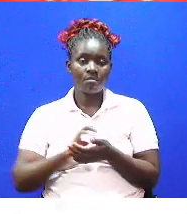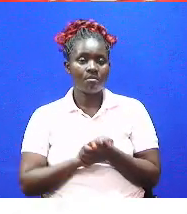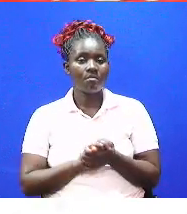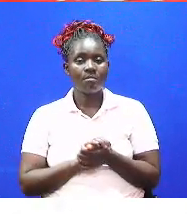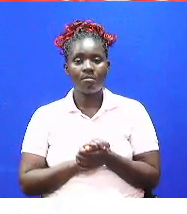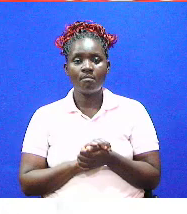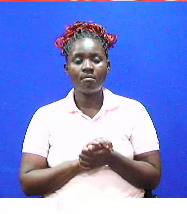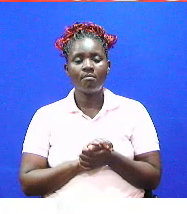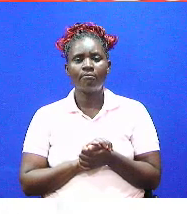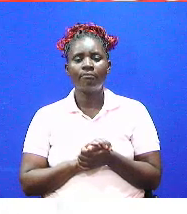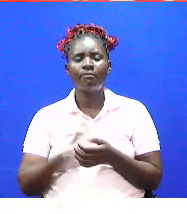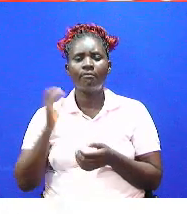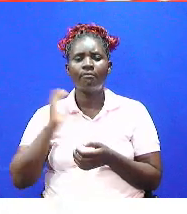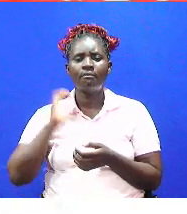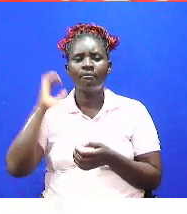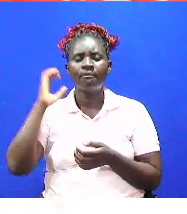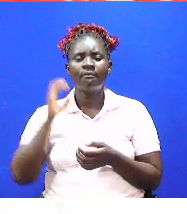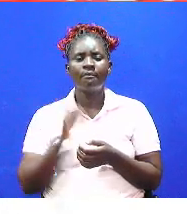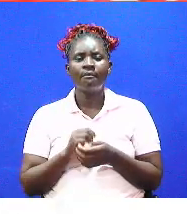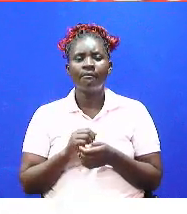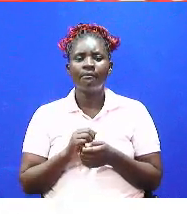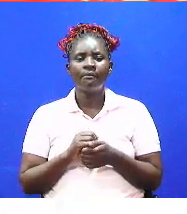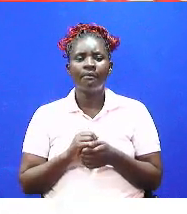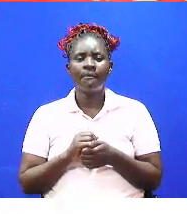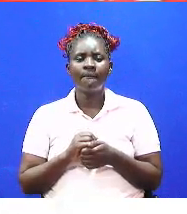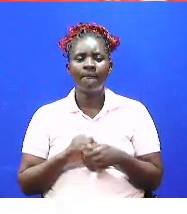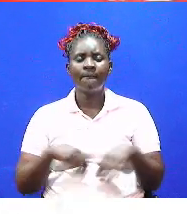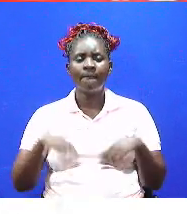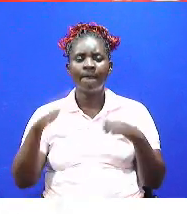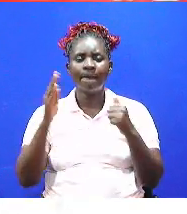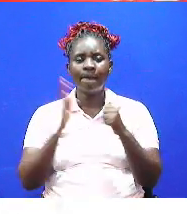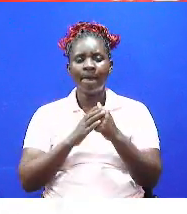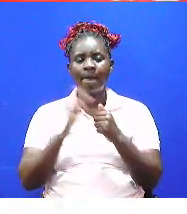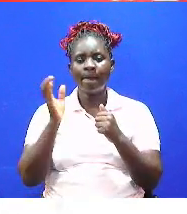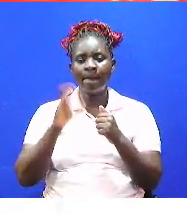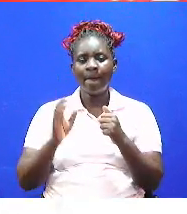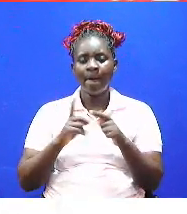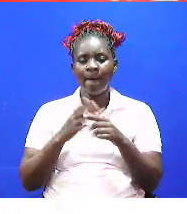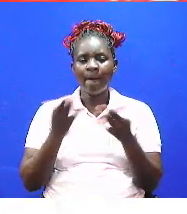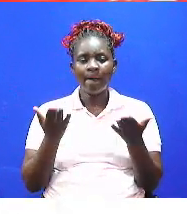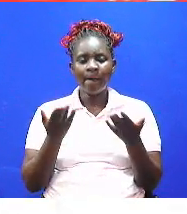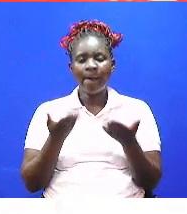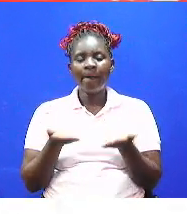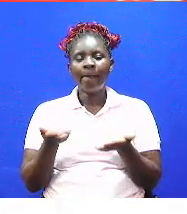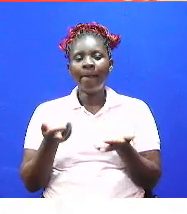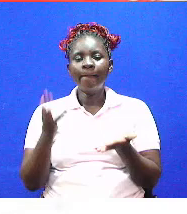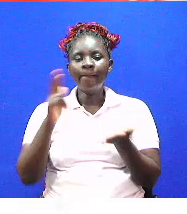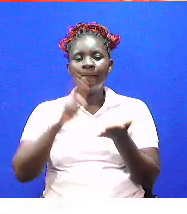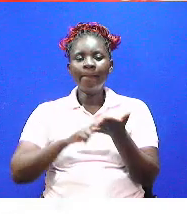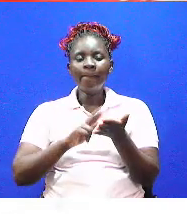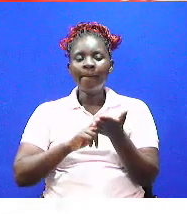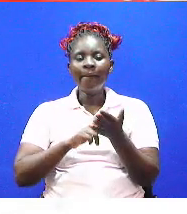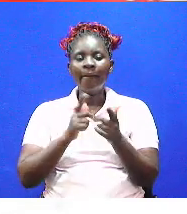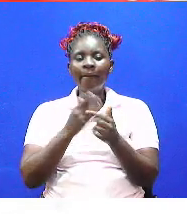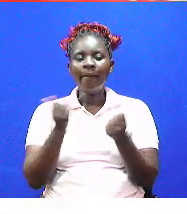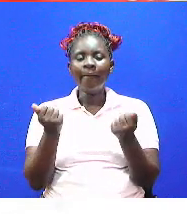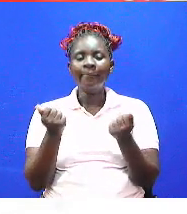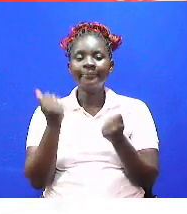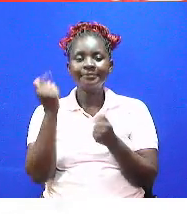getaya mandamana yorabe chikoba chiko sijuwe sikianda na inde nabago chikolime ini igoigo ekaraka tura